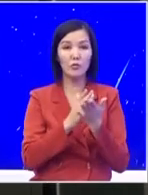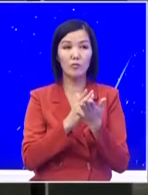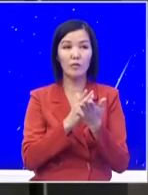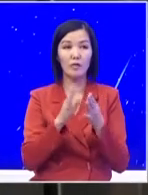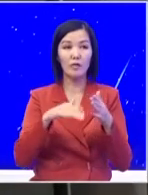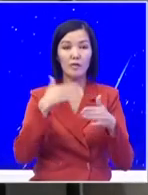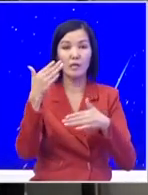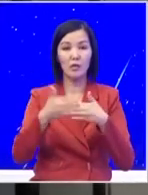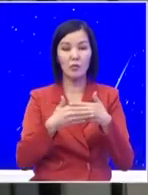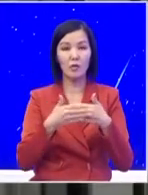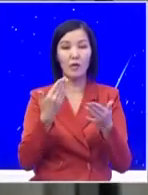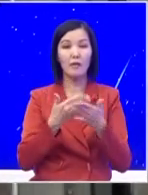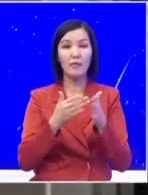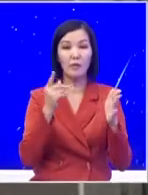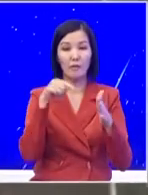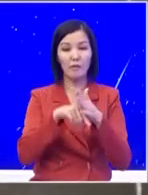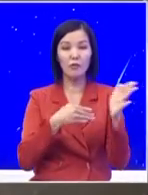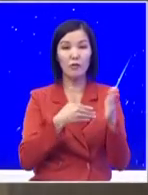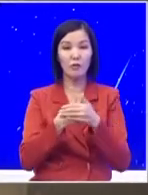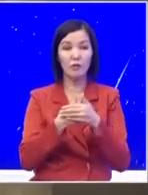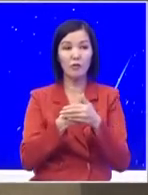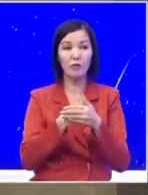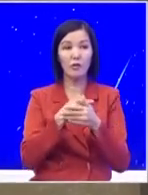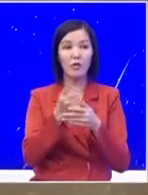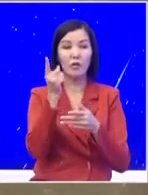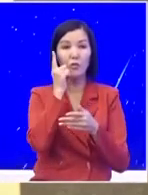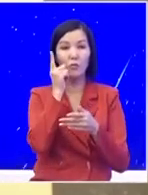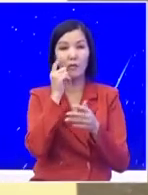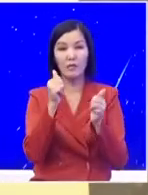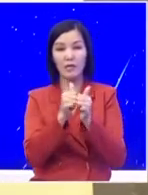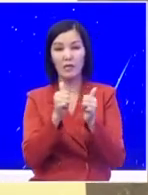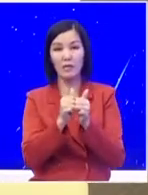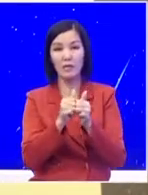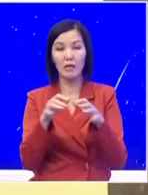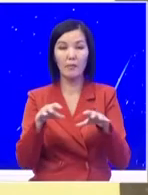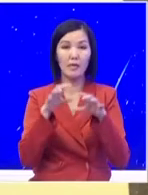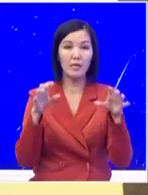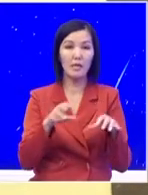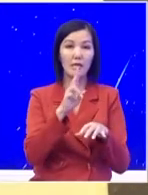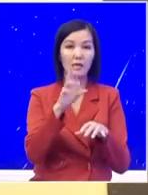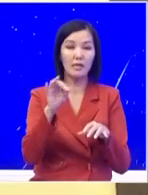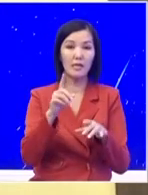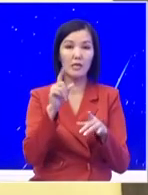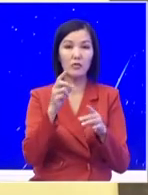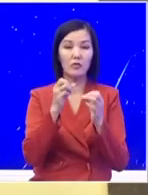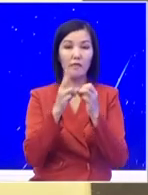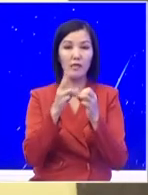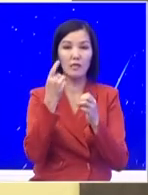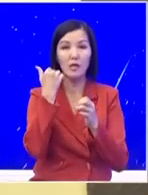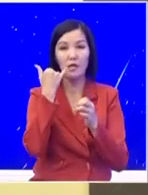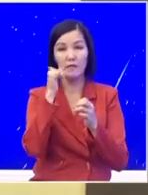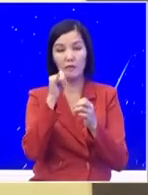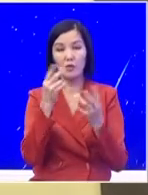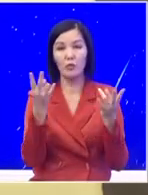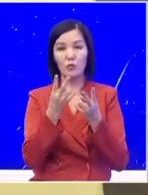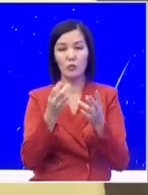снаружи. Если вы застряли, вам лучше иметь сохраненный номер соседа или председателя КСК, или звонить 112. Рустам Аралбаев,